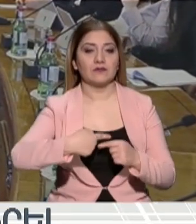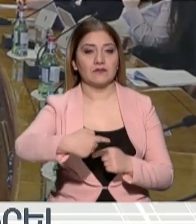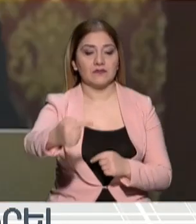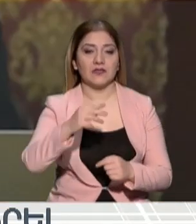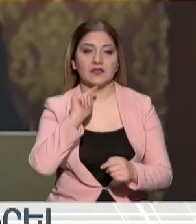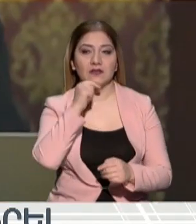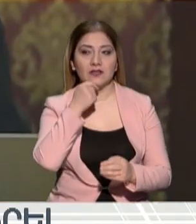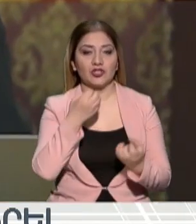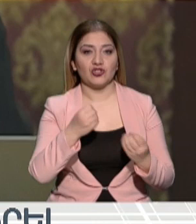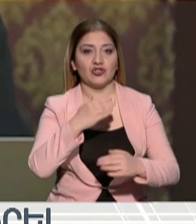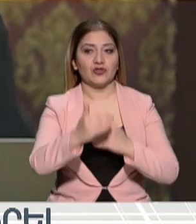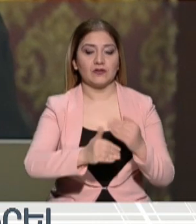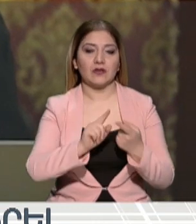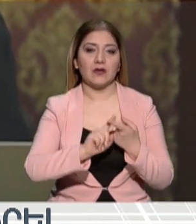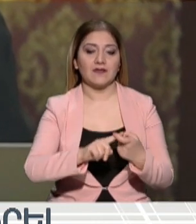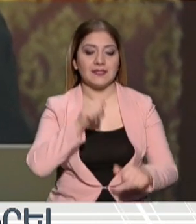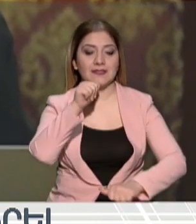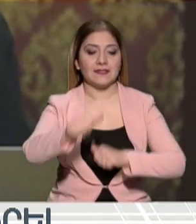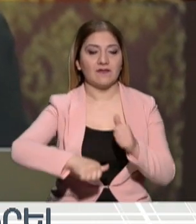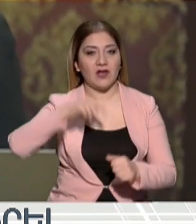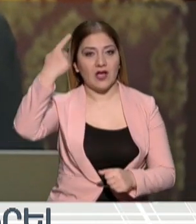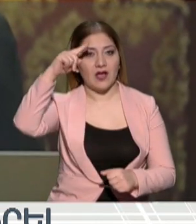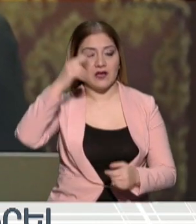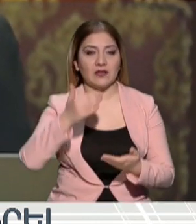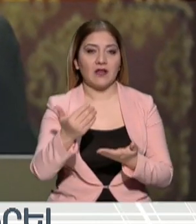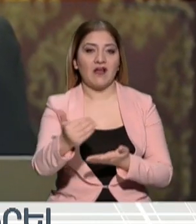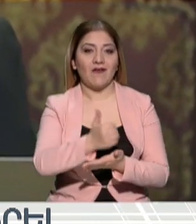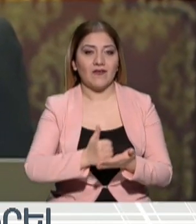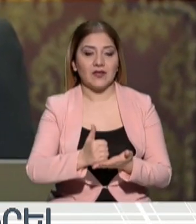տնտեսական ընթացքը կախված է լինելու այս տարվա հարկային վարչարարության,